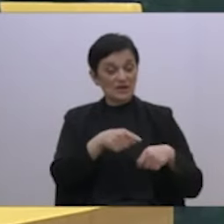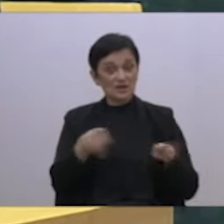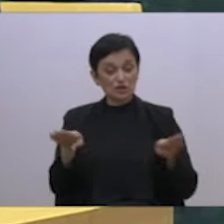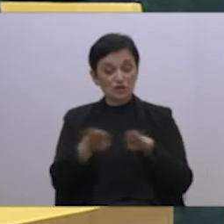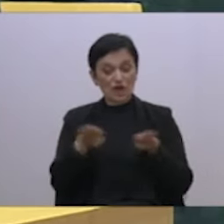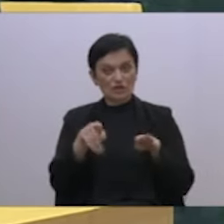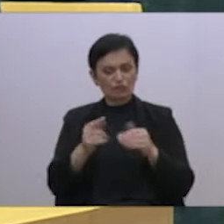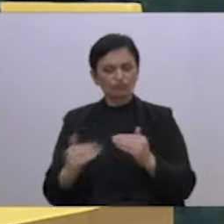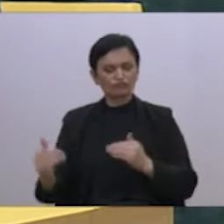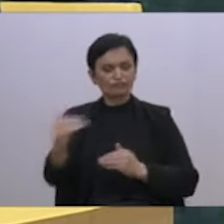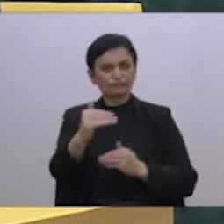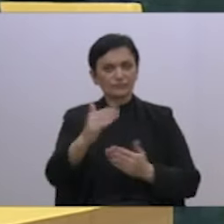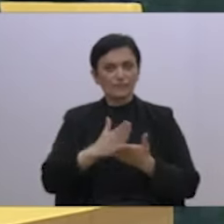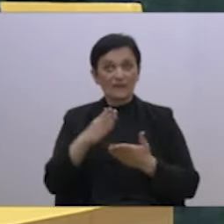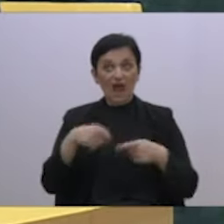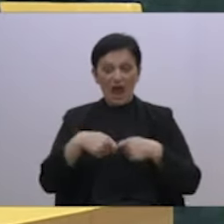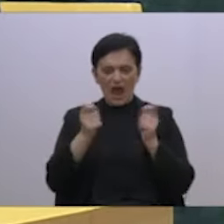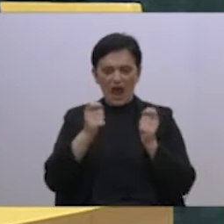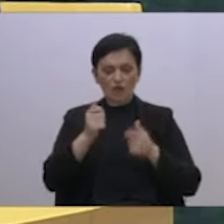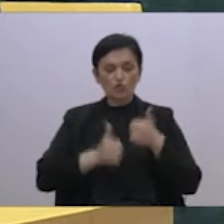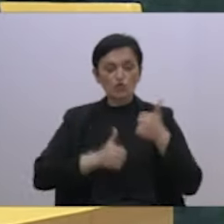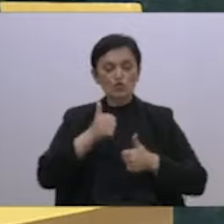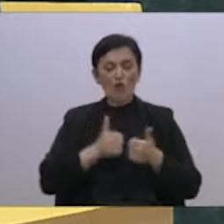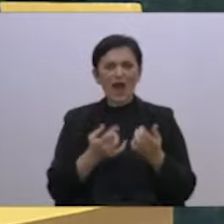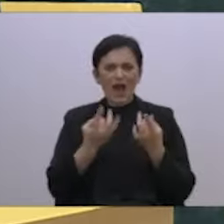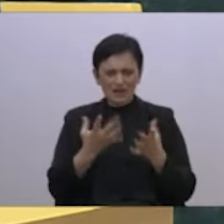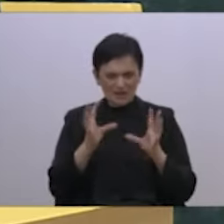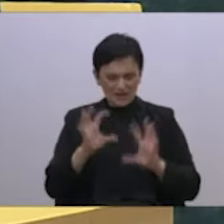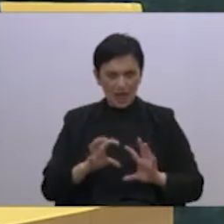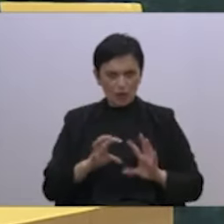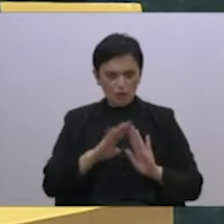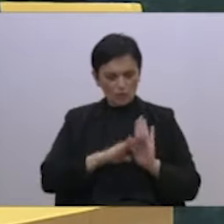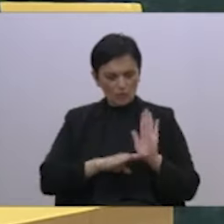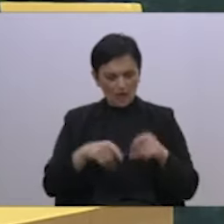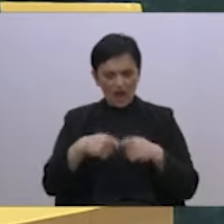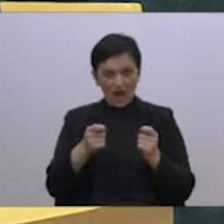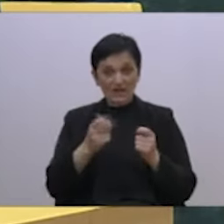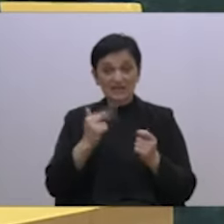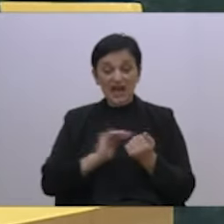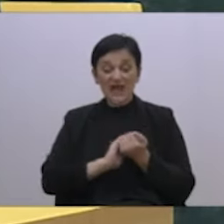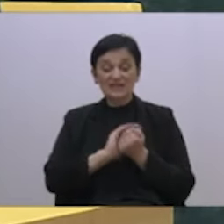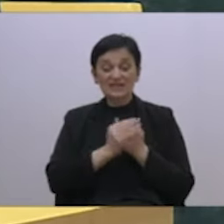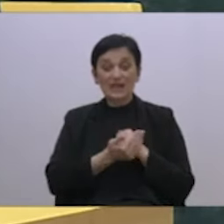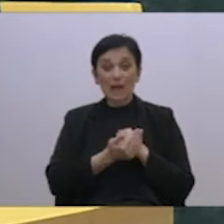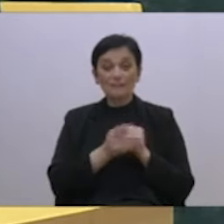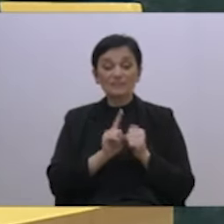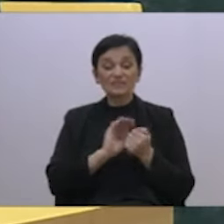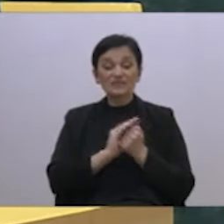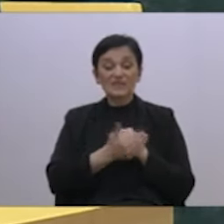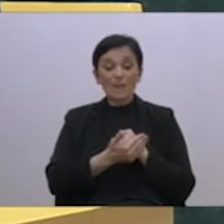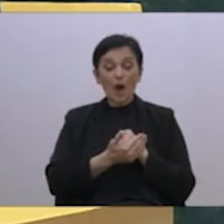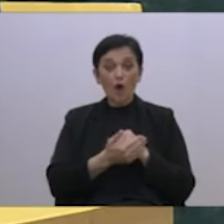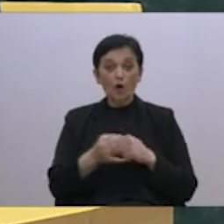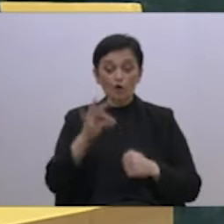შედარებით რომელიც არღვევს კონკურენციის ელემენტარულ კანონებს და დამალული ასე ვთქვათ შემოსავლის